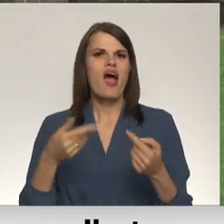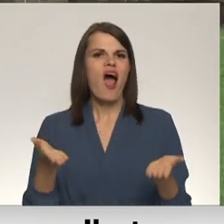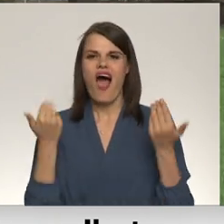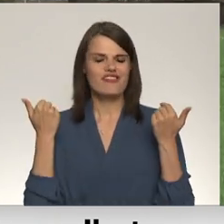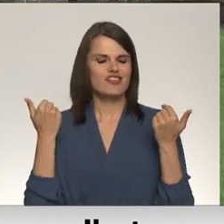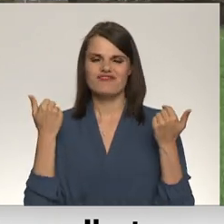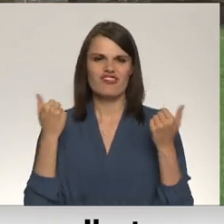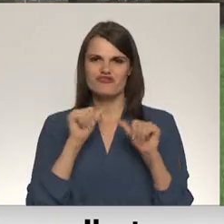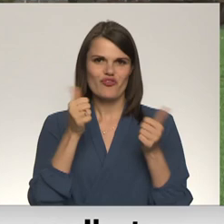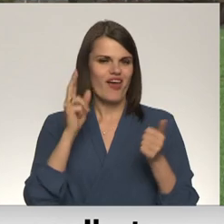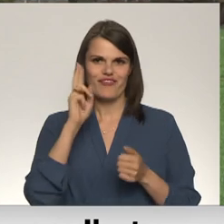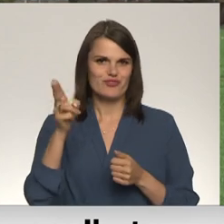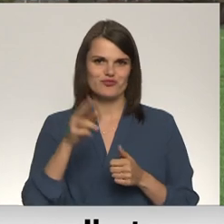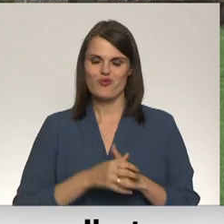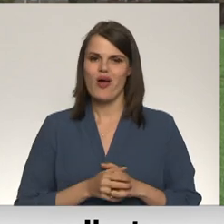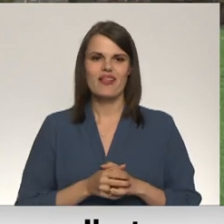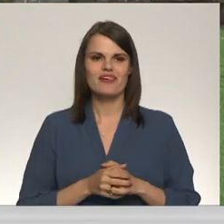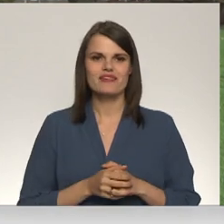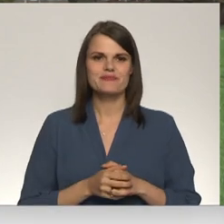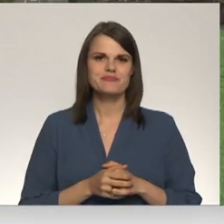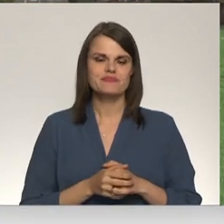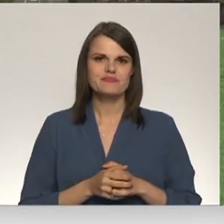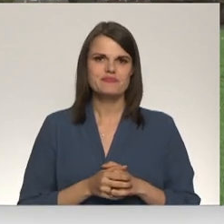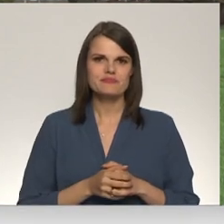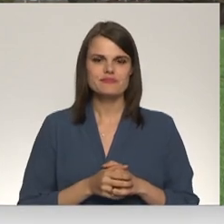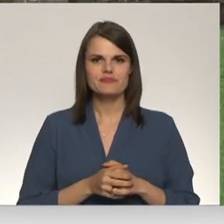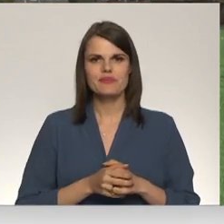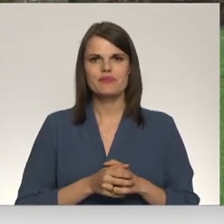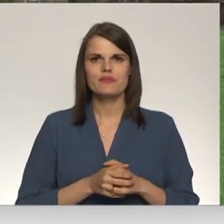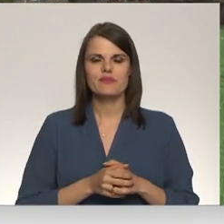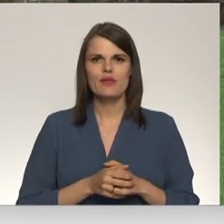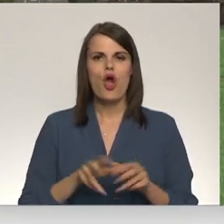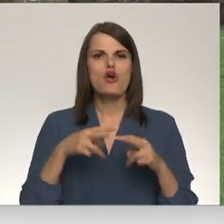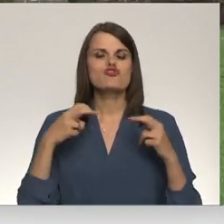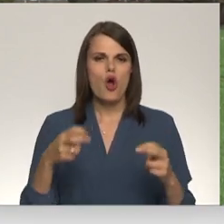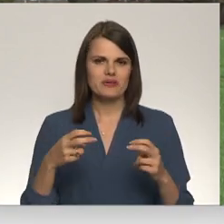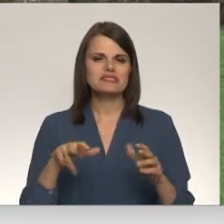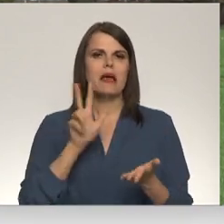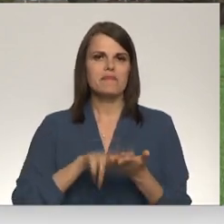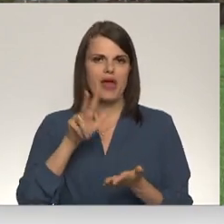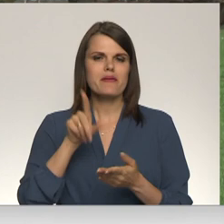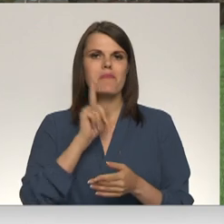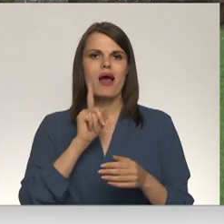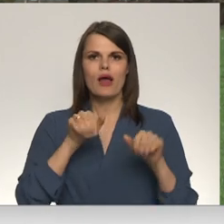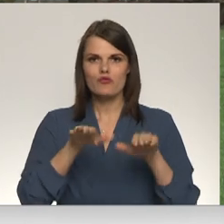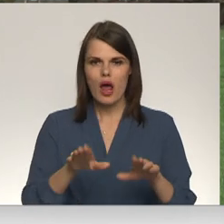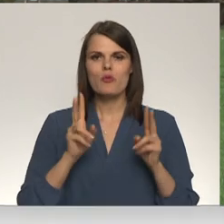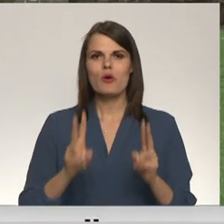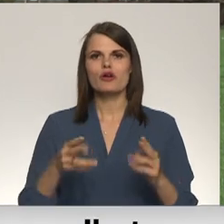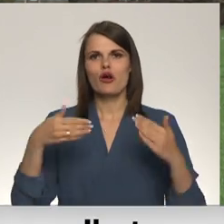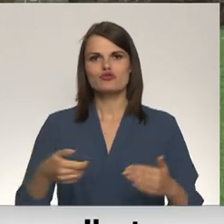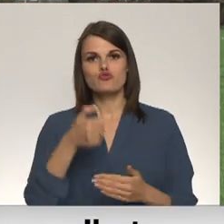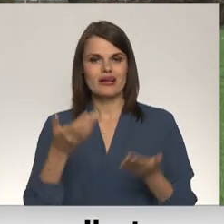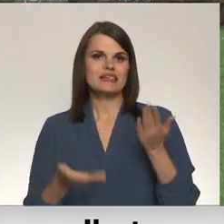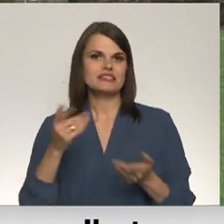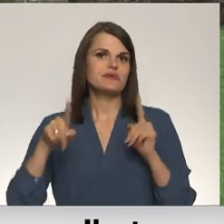was derogated by the commission temporarily for this year. Komisija pieņēma pagaidu lēmumu, ka šogad un iespējams